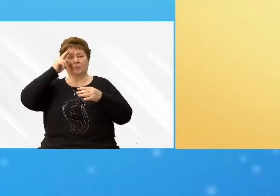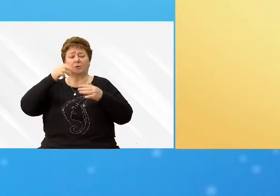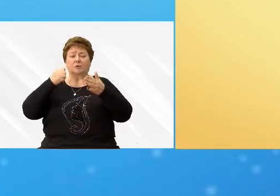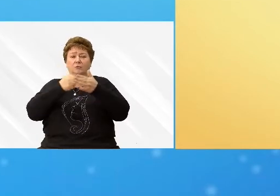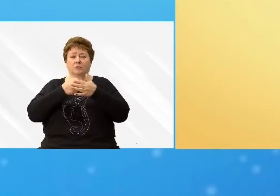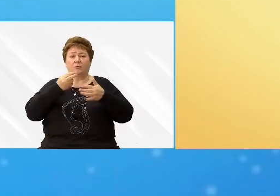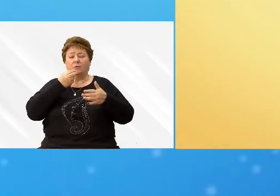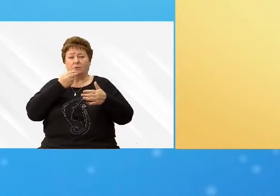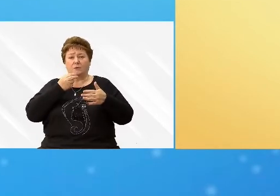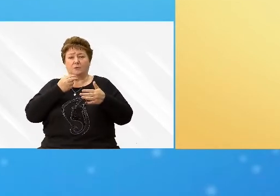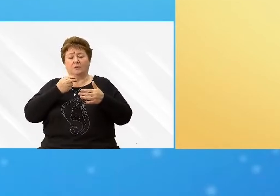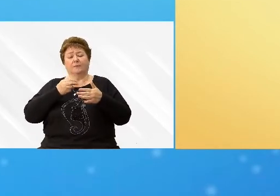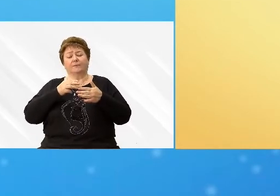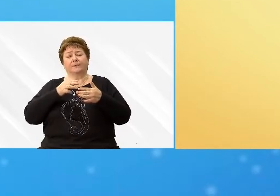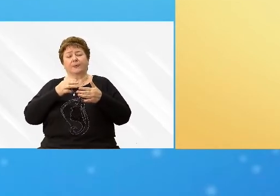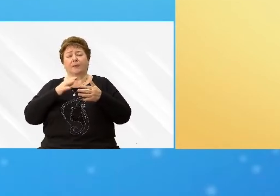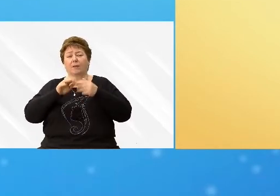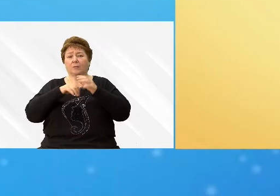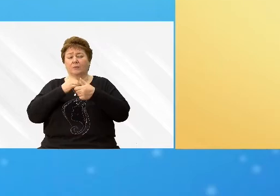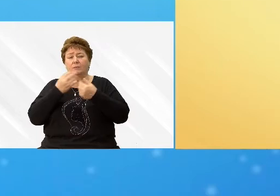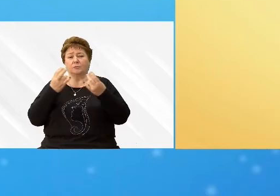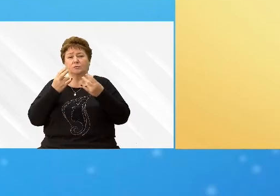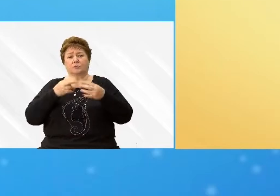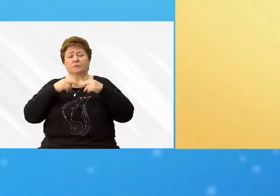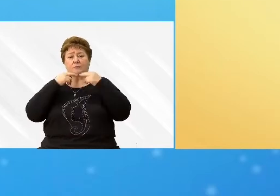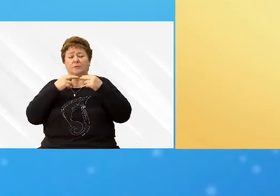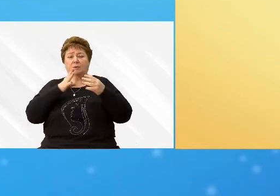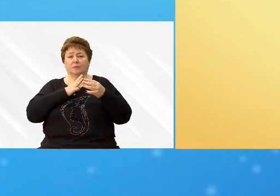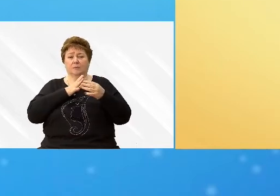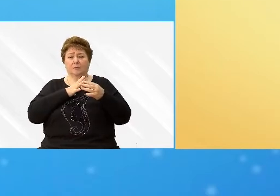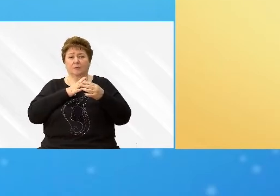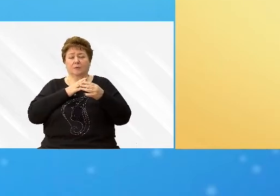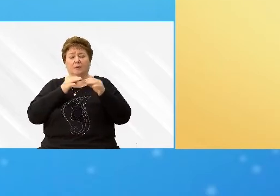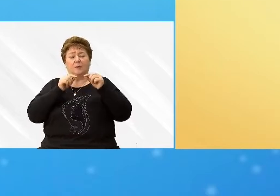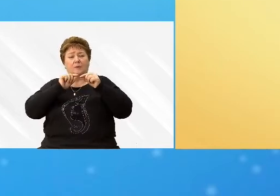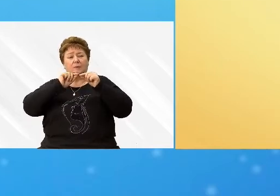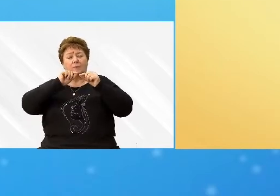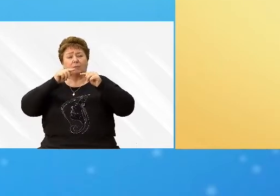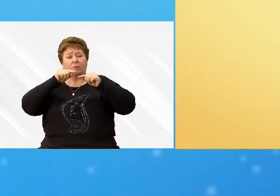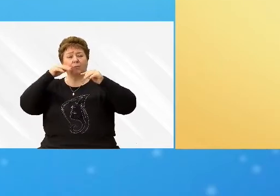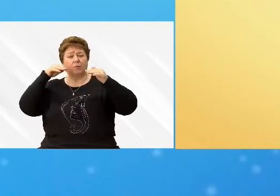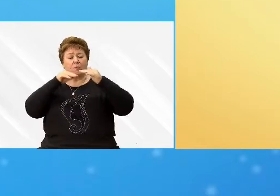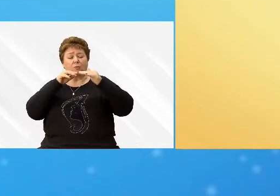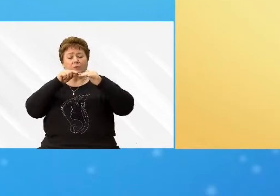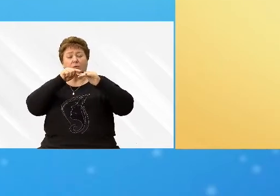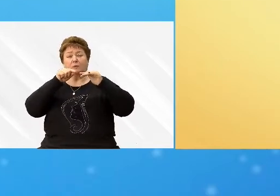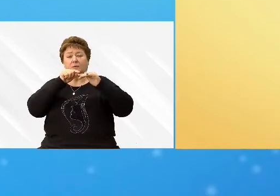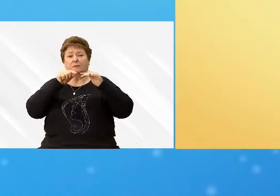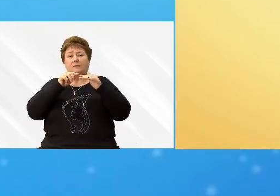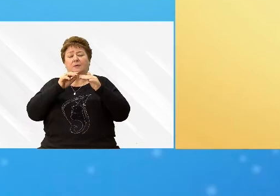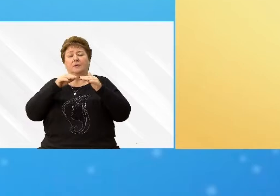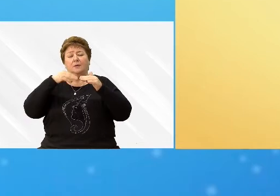едой при мытье важно обращать внимание на подлягте вы и пространство здесь